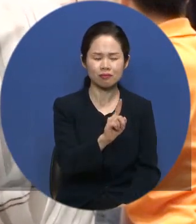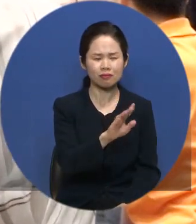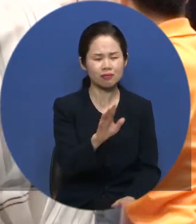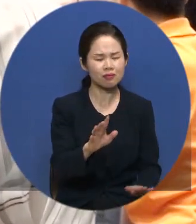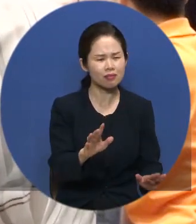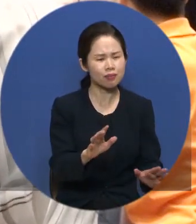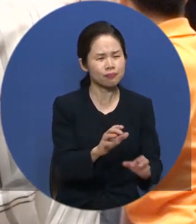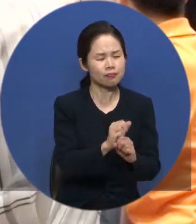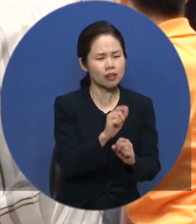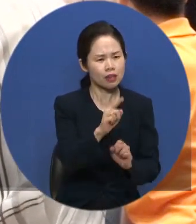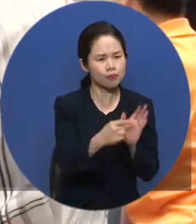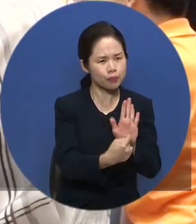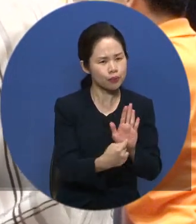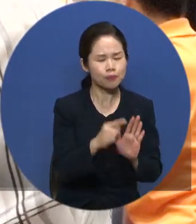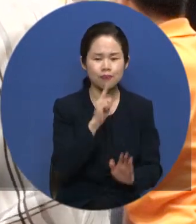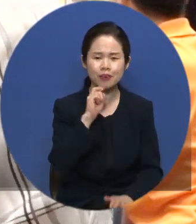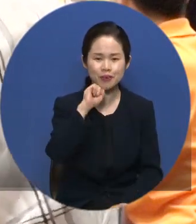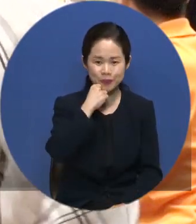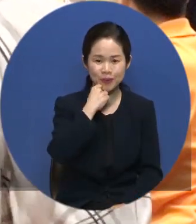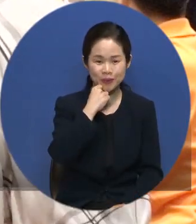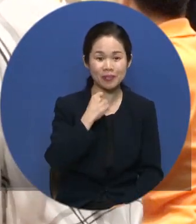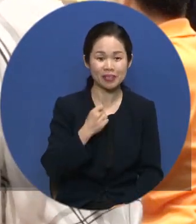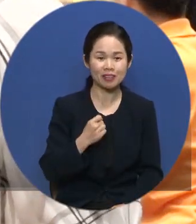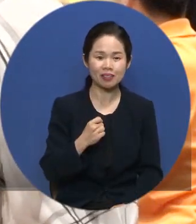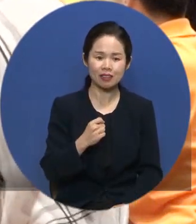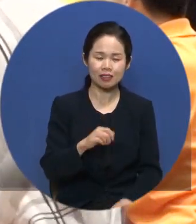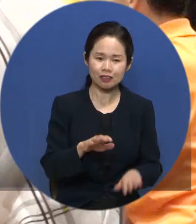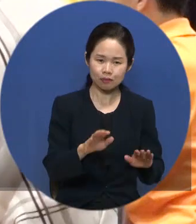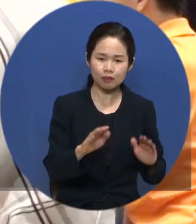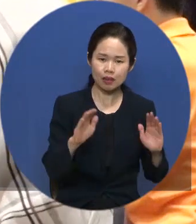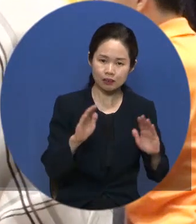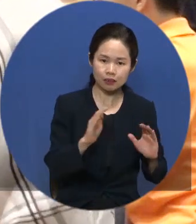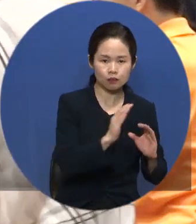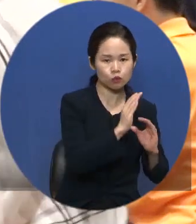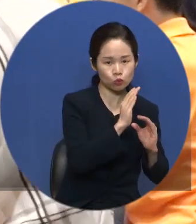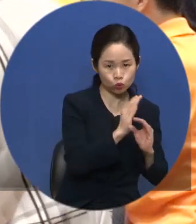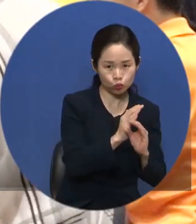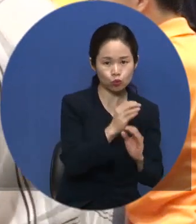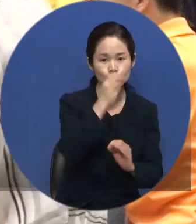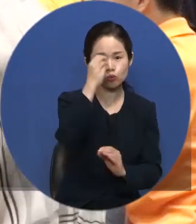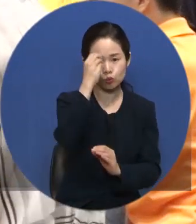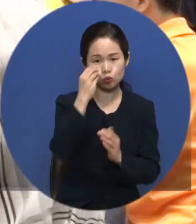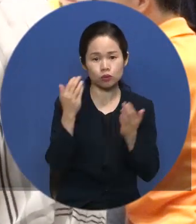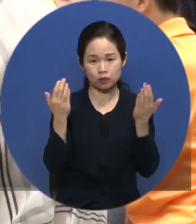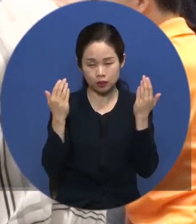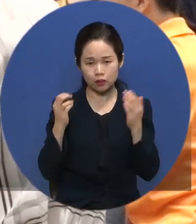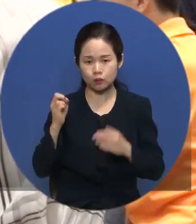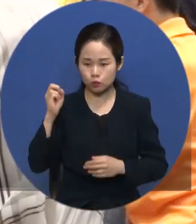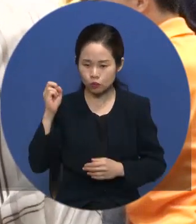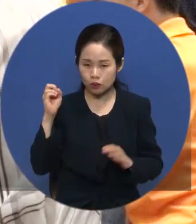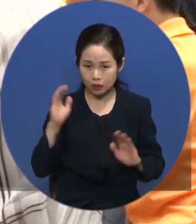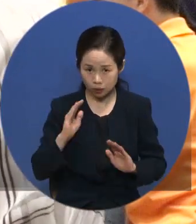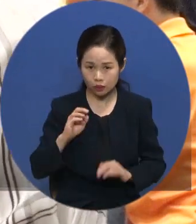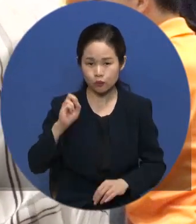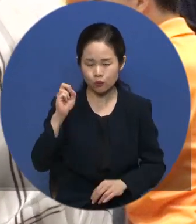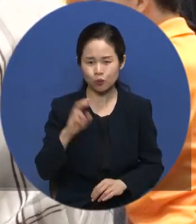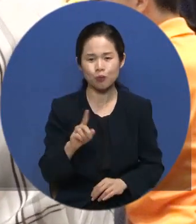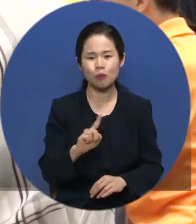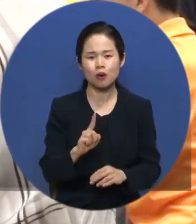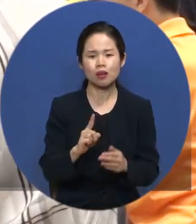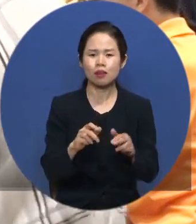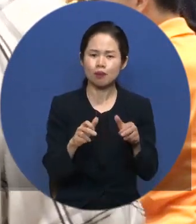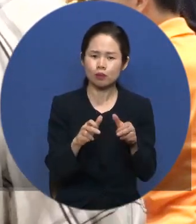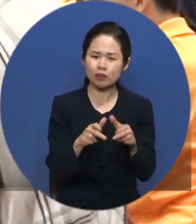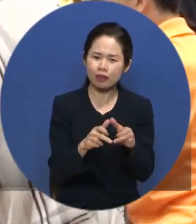굉장히 어렵고요. 일단 대부분 이제 중학교나 고등학교나 대학교나 다 장애 유형이 다양하잖아요. 그래서 이제 발달장애